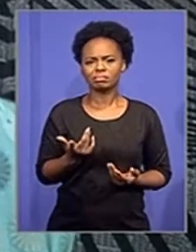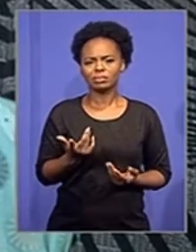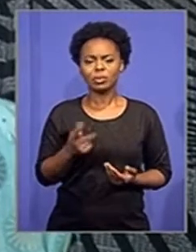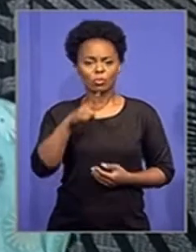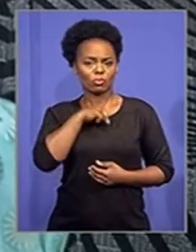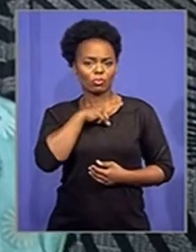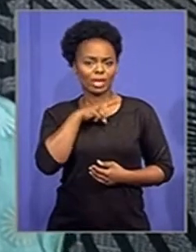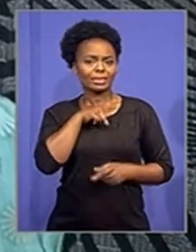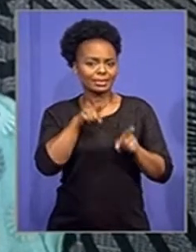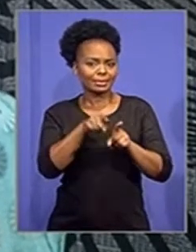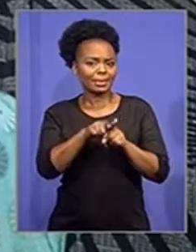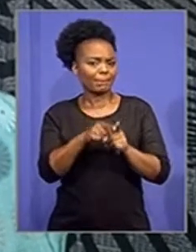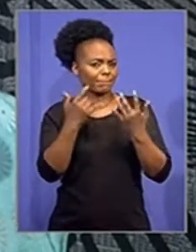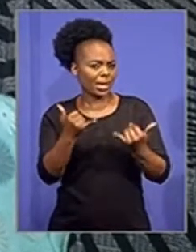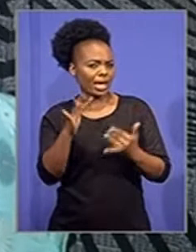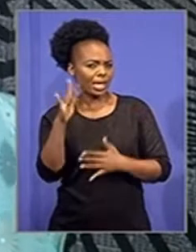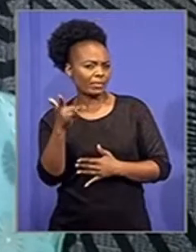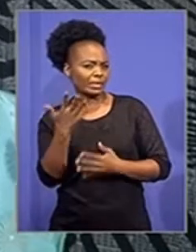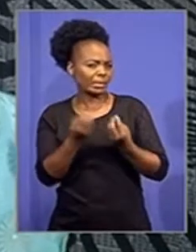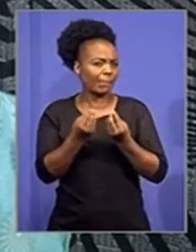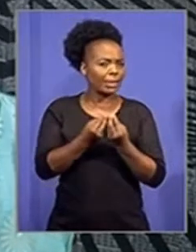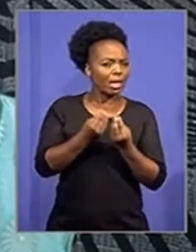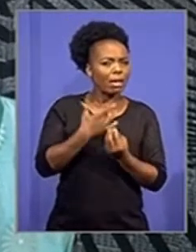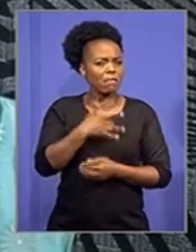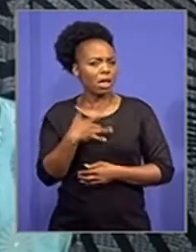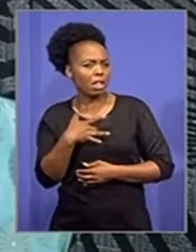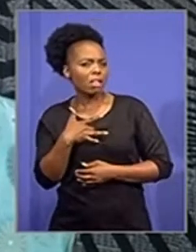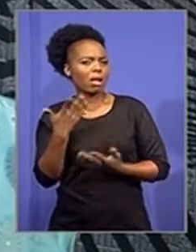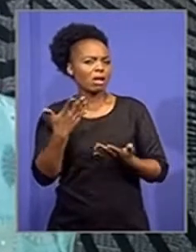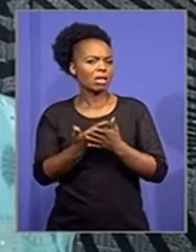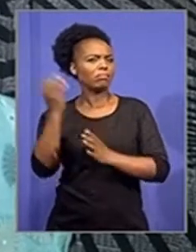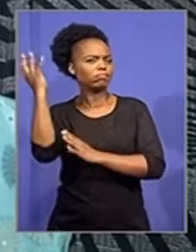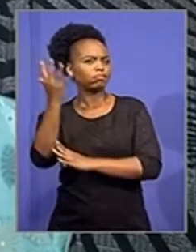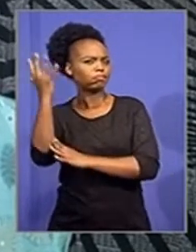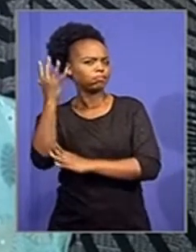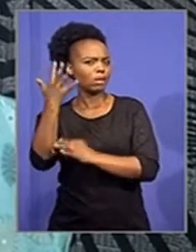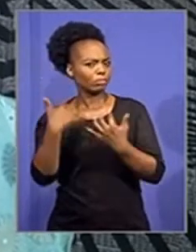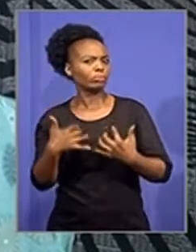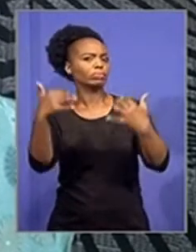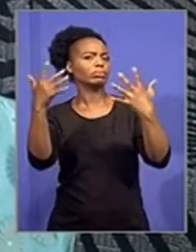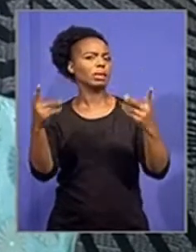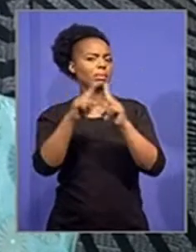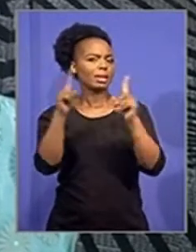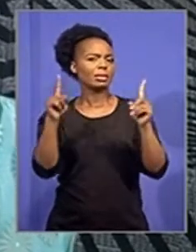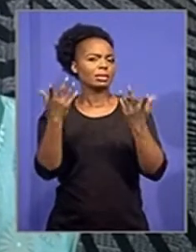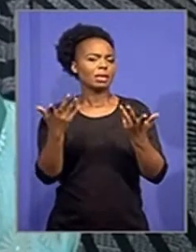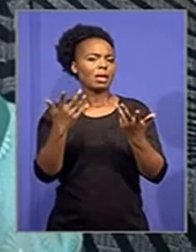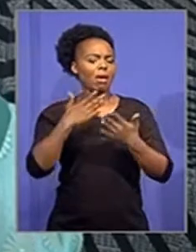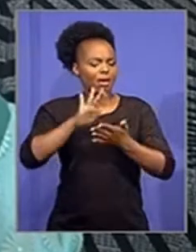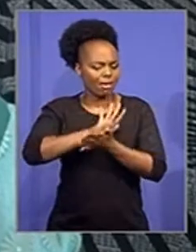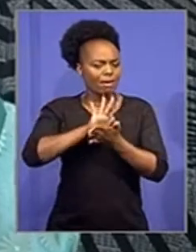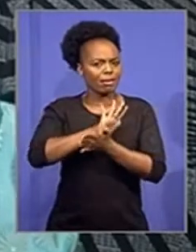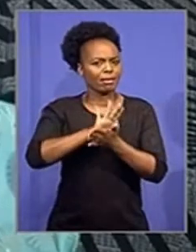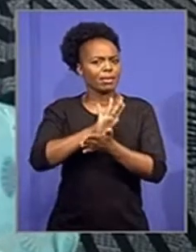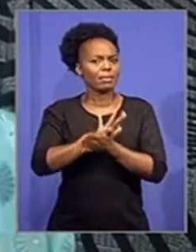gore le yena ha le nna na le maikutlo o tla bua ka mokgwa a buang ka teng ho rona mara rona re ne re kgotsofetse hore